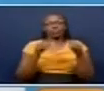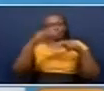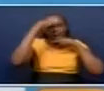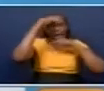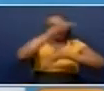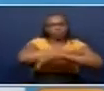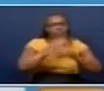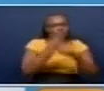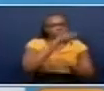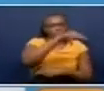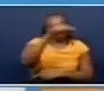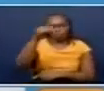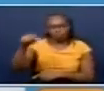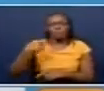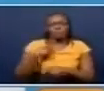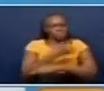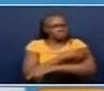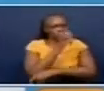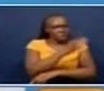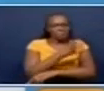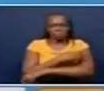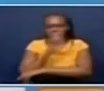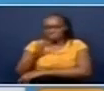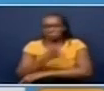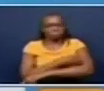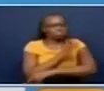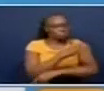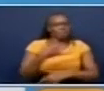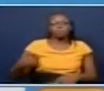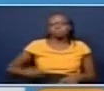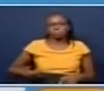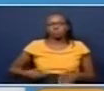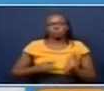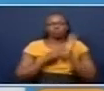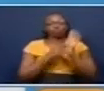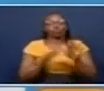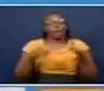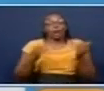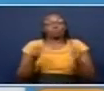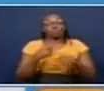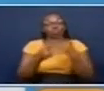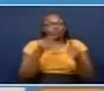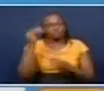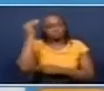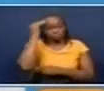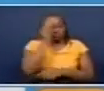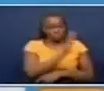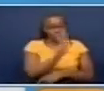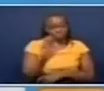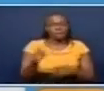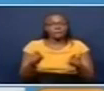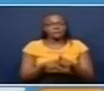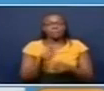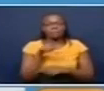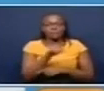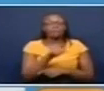schools nyingi sana kuempower youth na kuwaonyesha vile wanaweza kuendelea kusoma, na wasomei wa